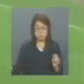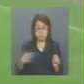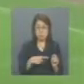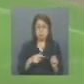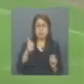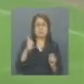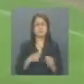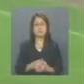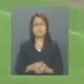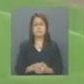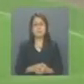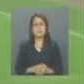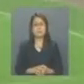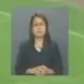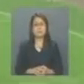ไปค่ะ